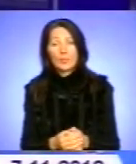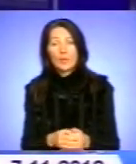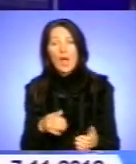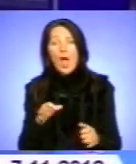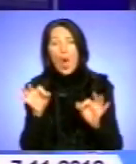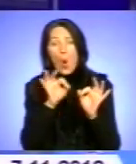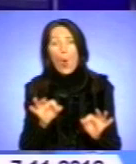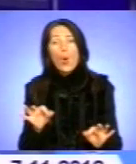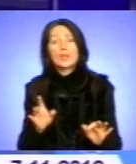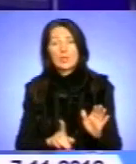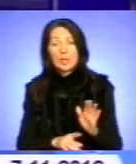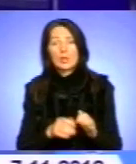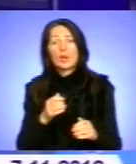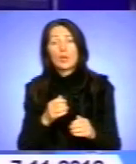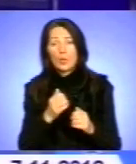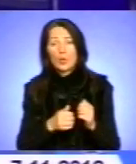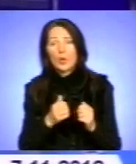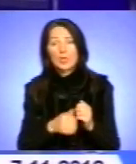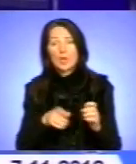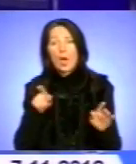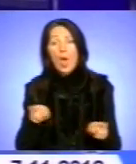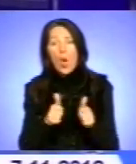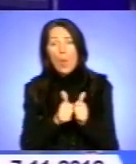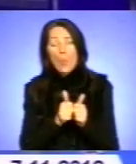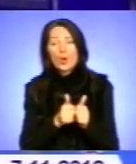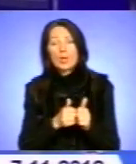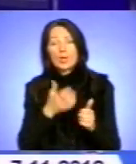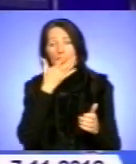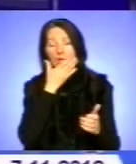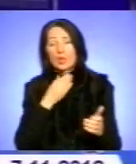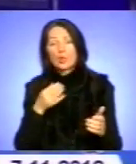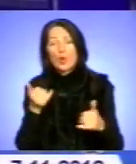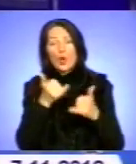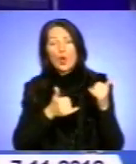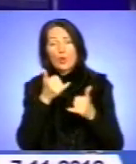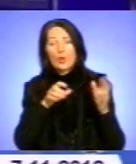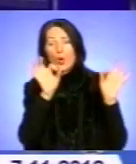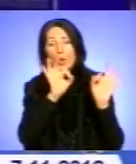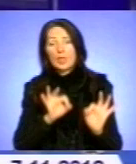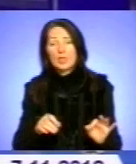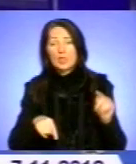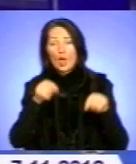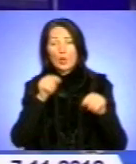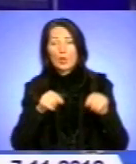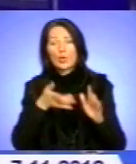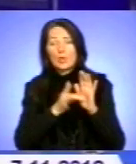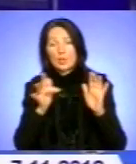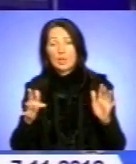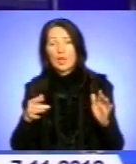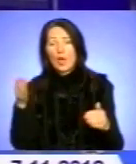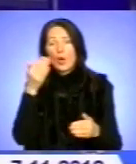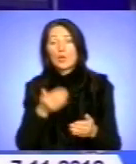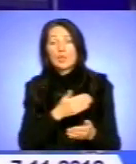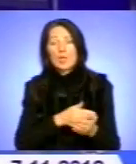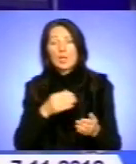Осінь у розпалі, і поряд із романтикою жовто-гарячого листя, дощових крапель на склі і останніх променів сонця –